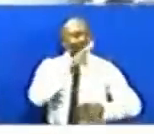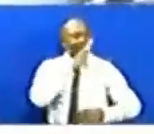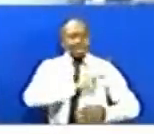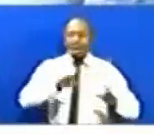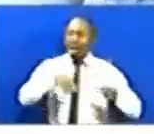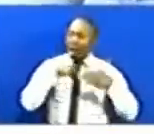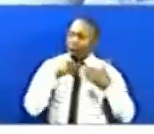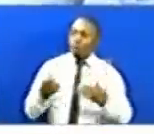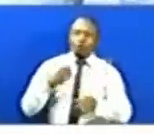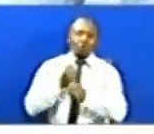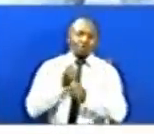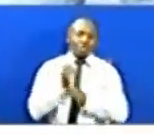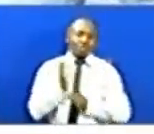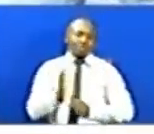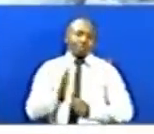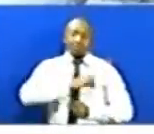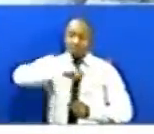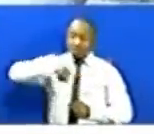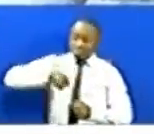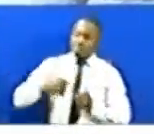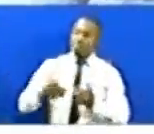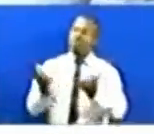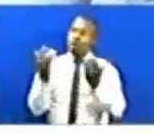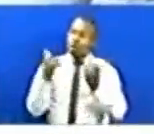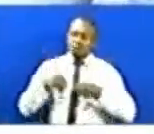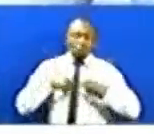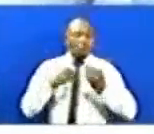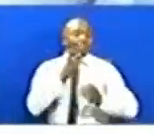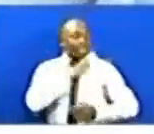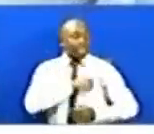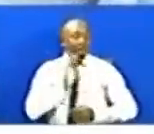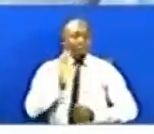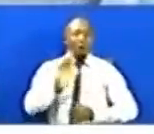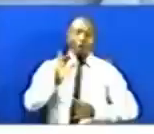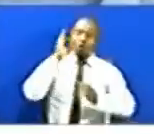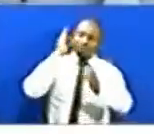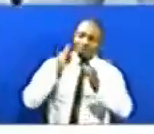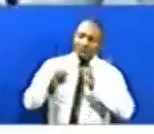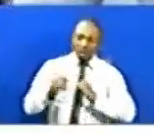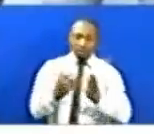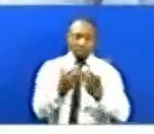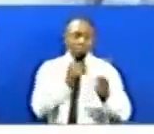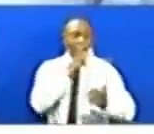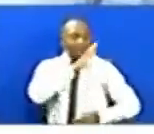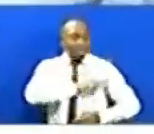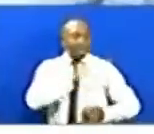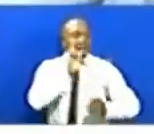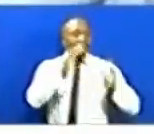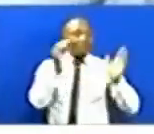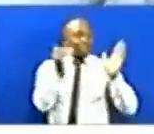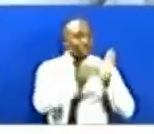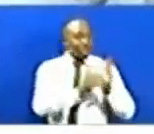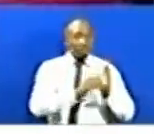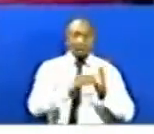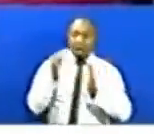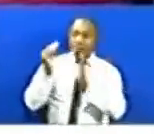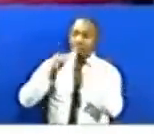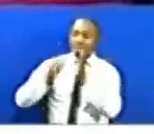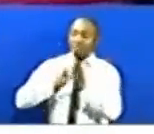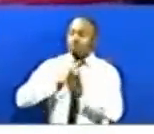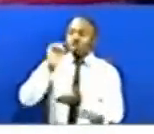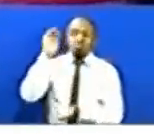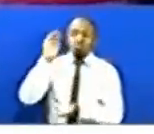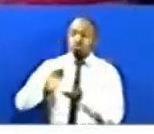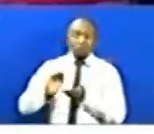ajira, asingefanya vitu vya namna hiyo. Sisi tunataka kutoa ajira, wao hawataki. Kwa sababu ajira ina masharti. Hesabu isipungue